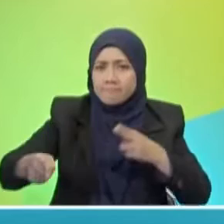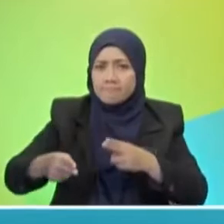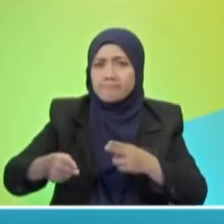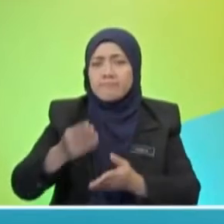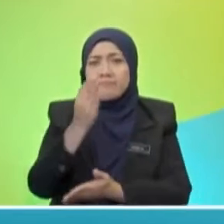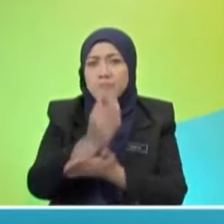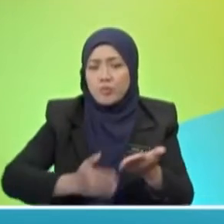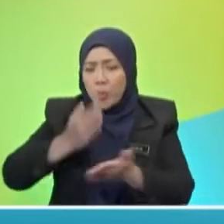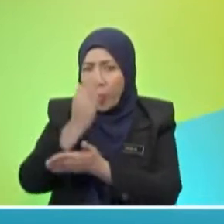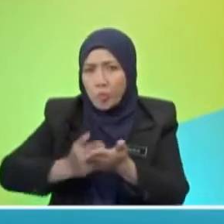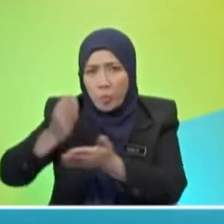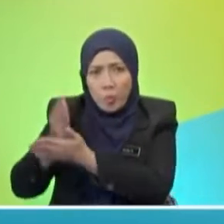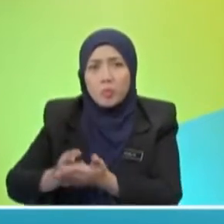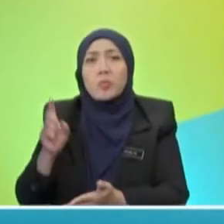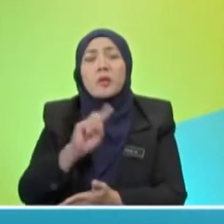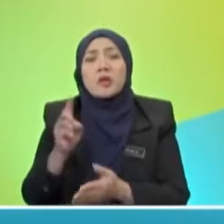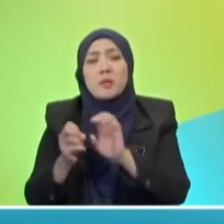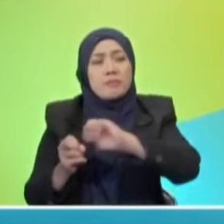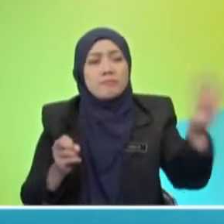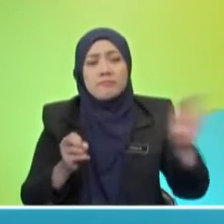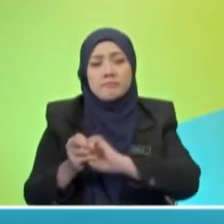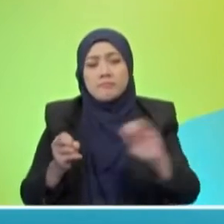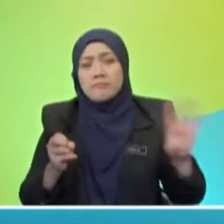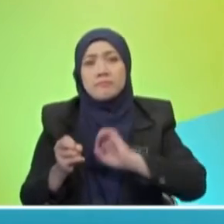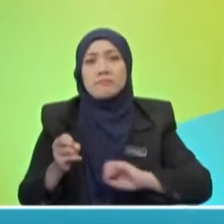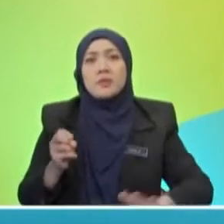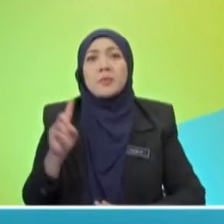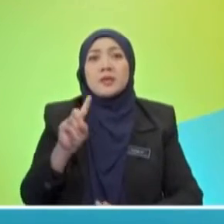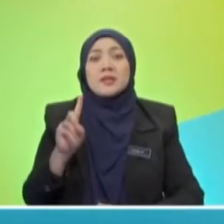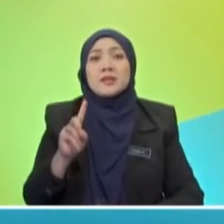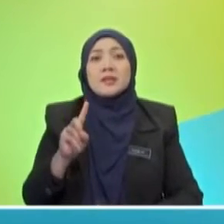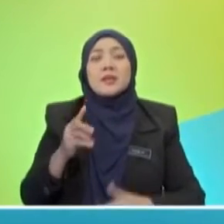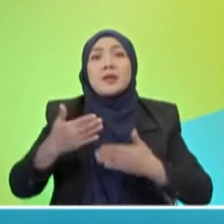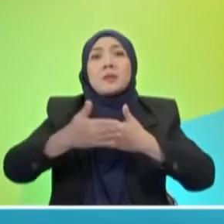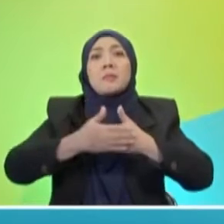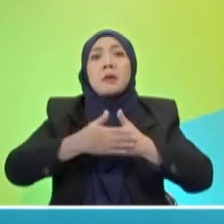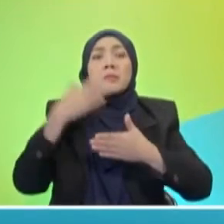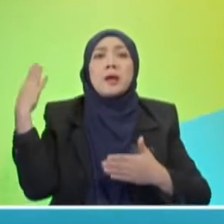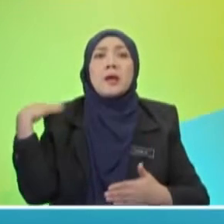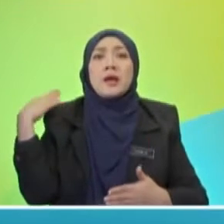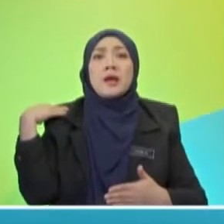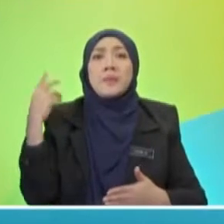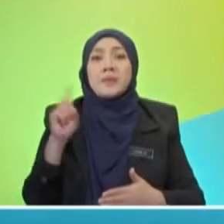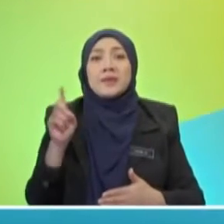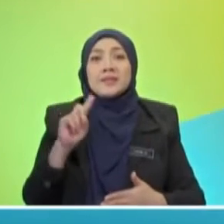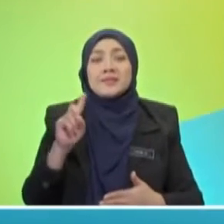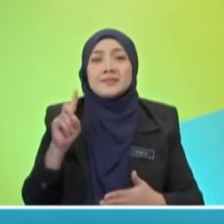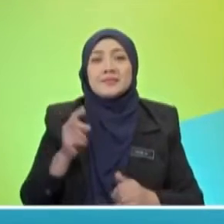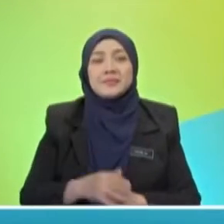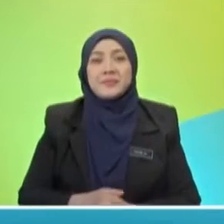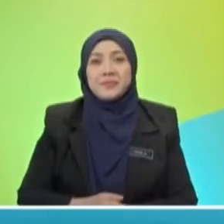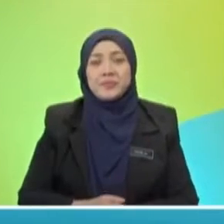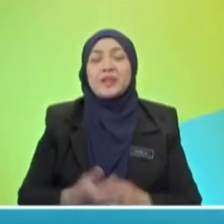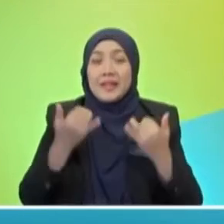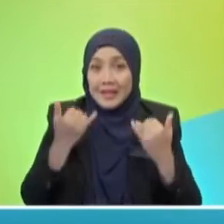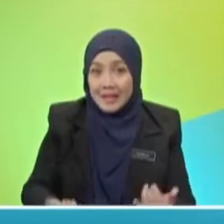Dia tunjuk depan tu, cikgu. Yang lain-lain setuju tak dengan jawapan Alif? Setuju tak dengan jawapan Alif? Potong depan atau potong belakang? Bagus. Baik, tulis jawapan